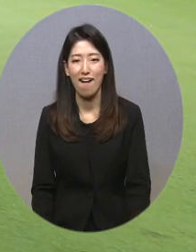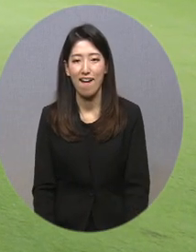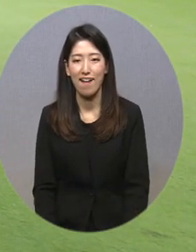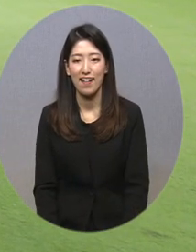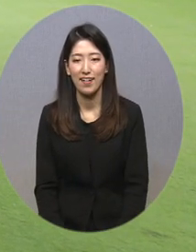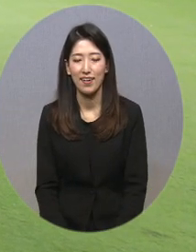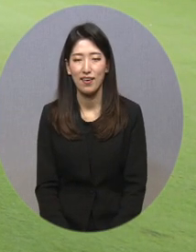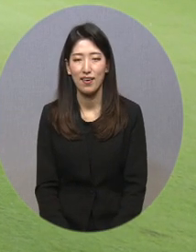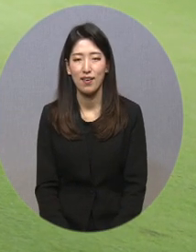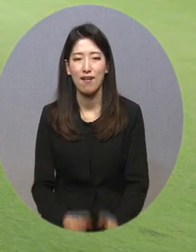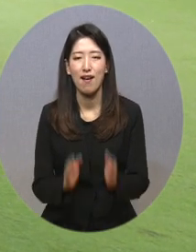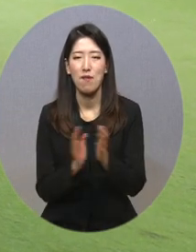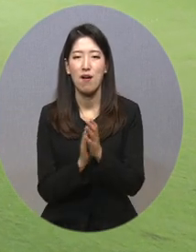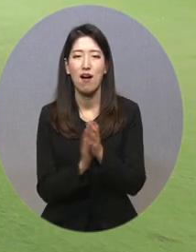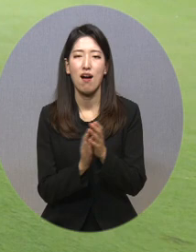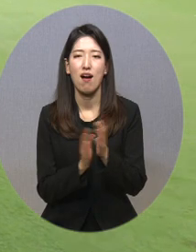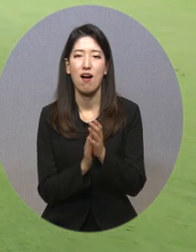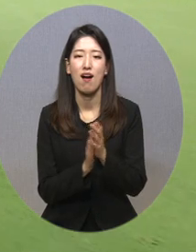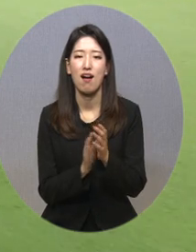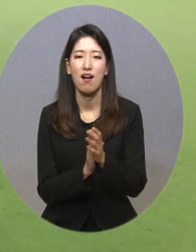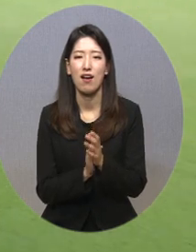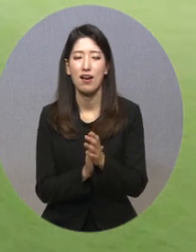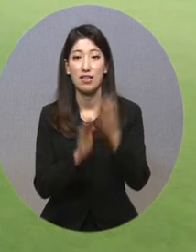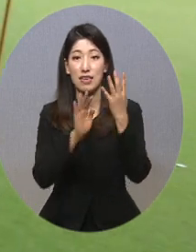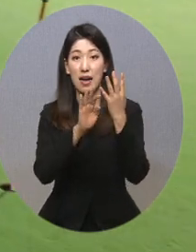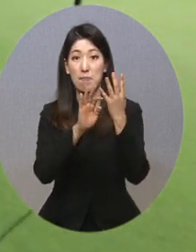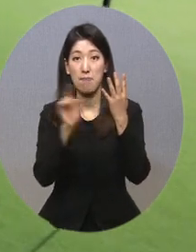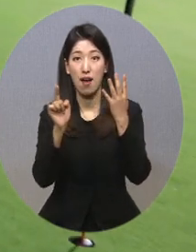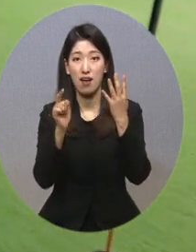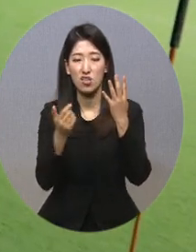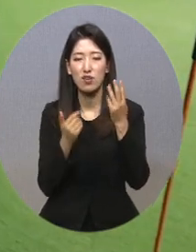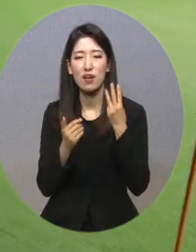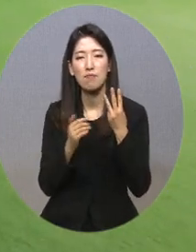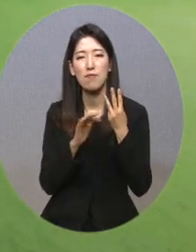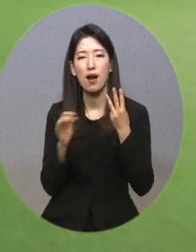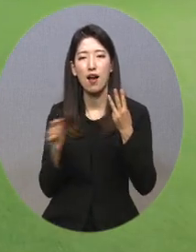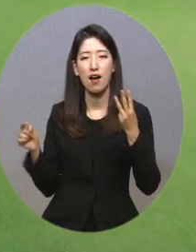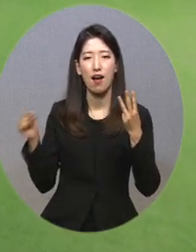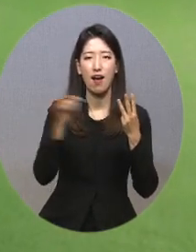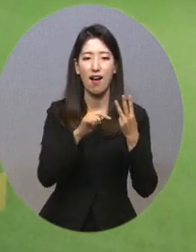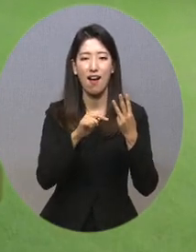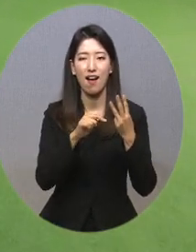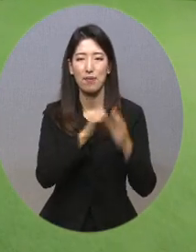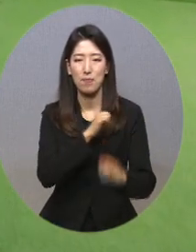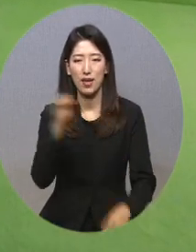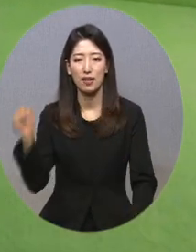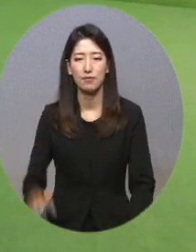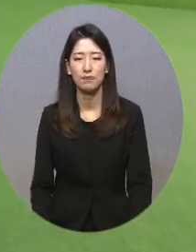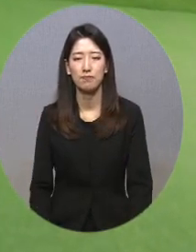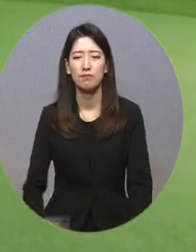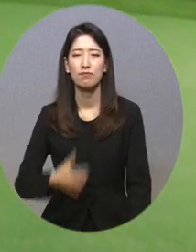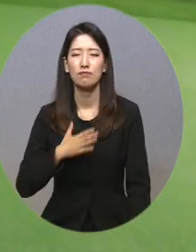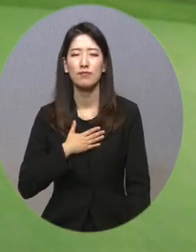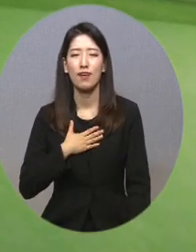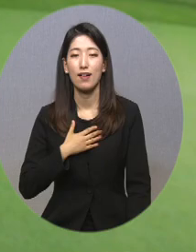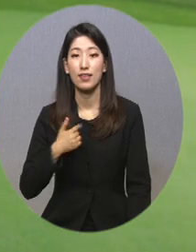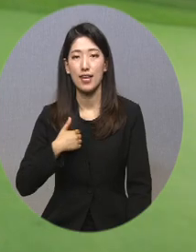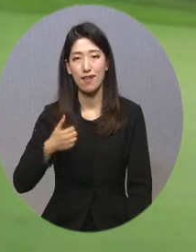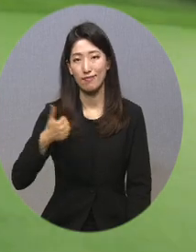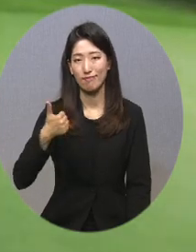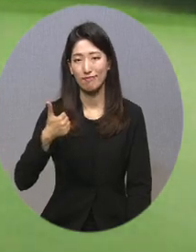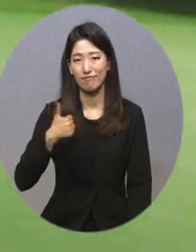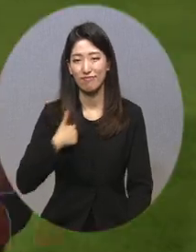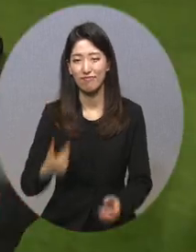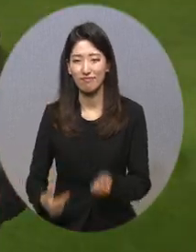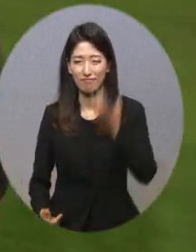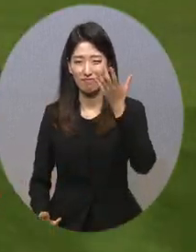들어가. 와! 절대 안 멈춰. 와. 대박이다, 진짜. 이거를 또 만져봐야 돼. 이거